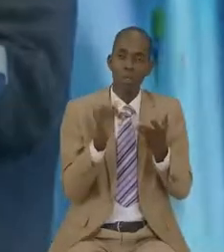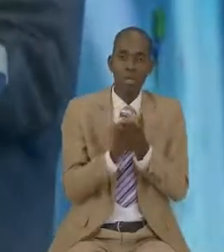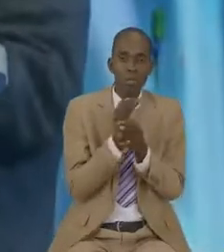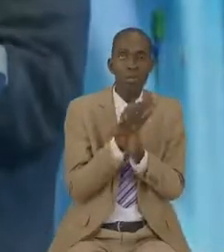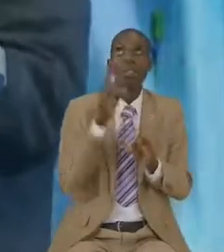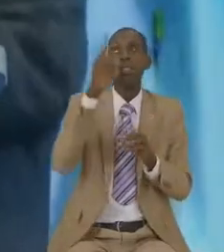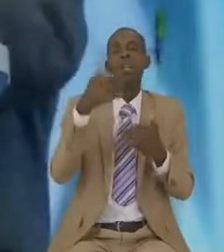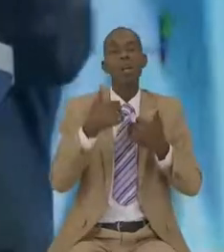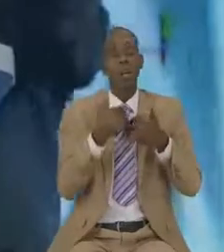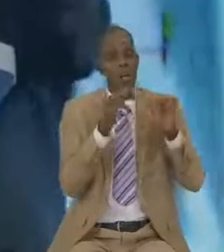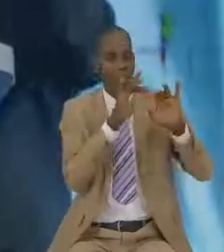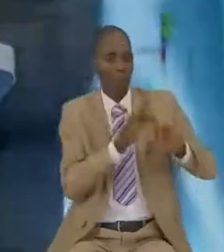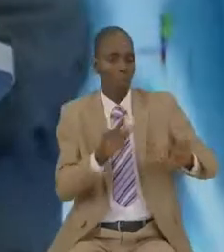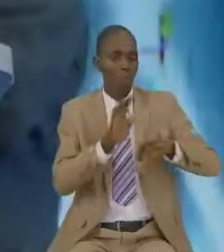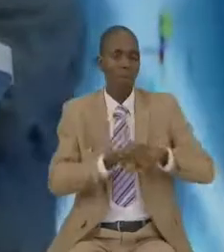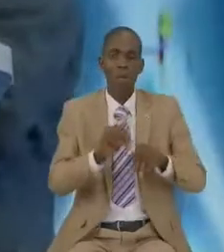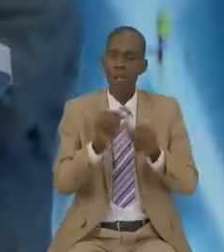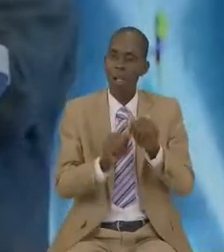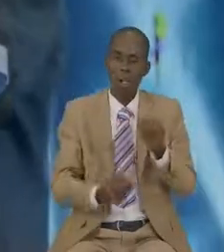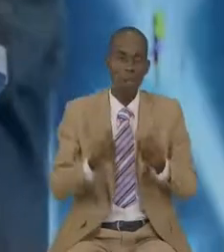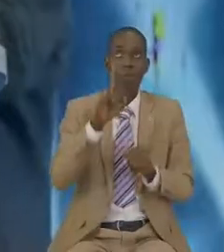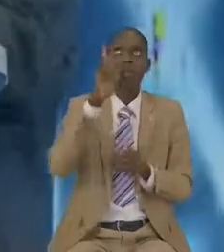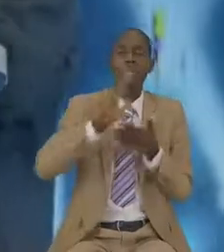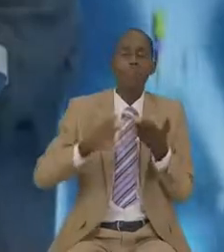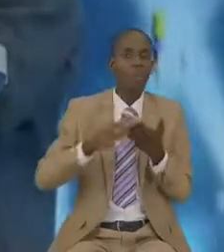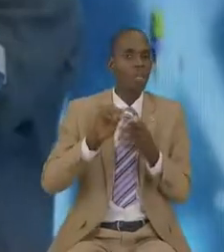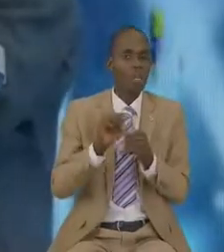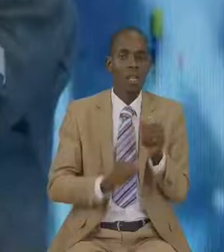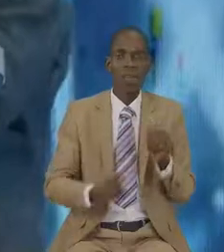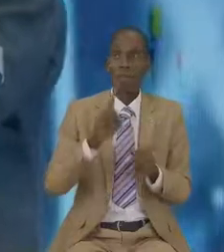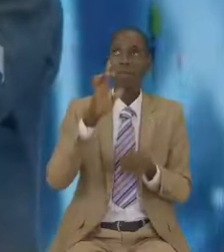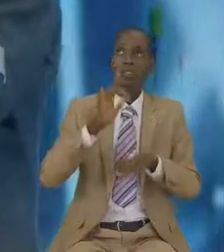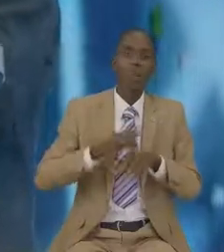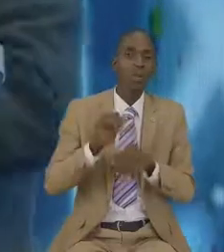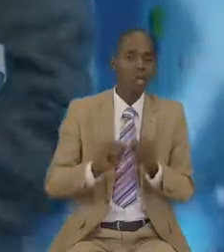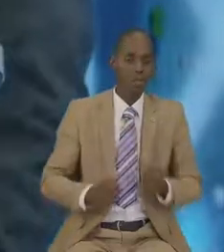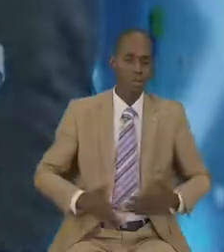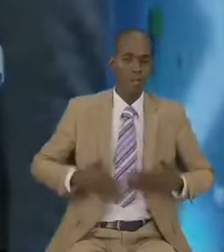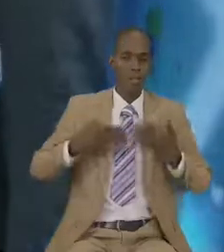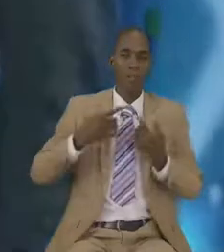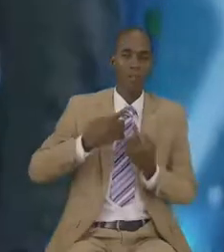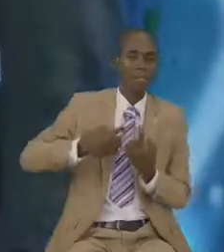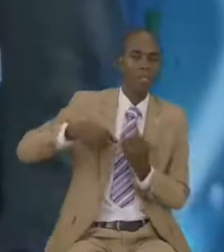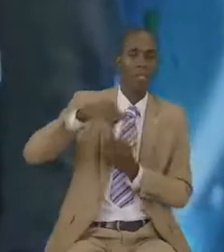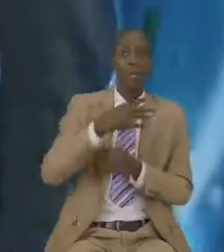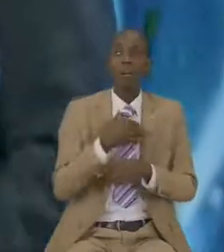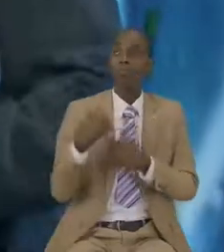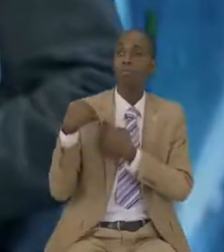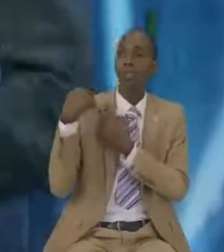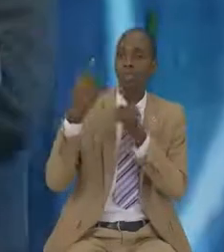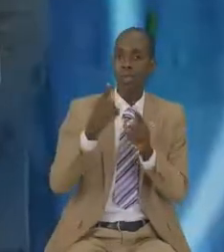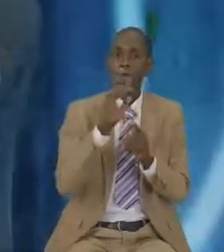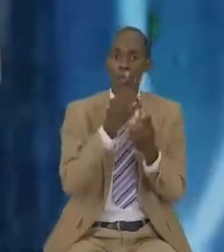Il aura pitié de toi. Il pardonne tout le monde. Il transforme la vie de chacun. Et puisque tu viens au